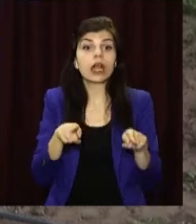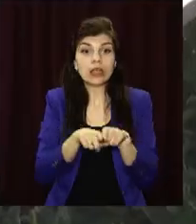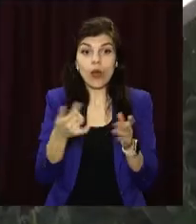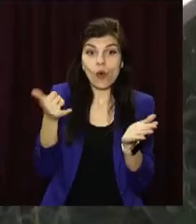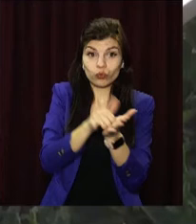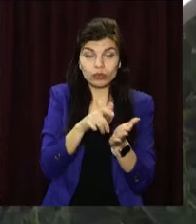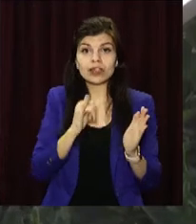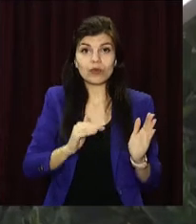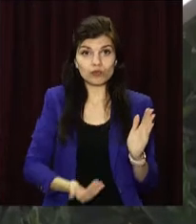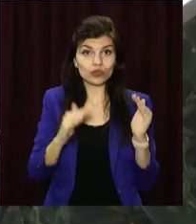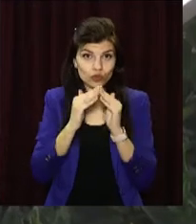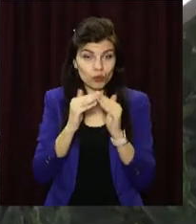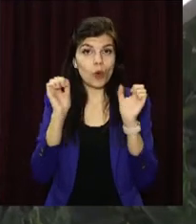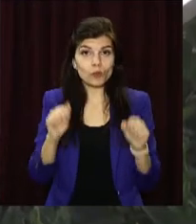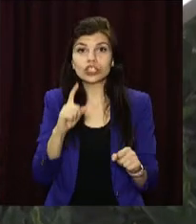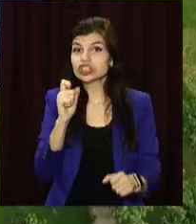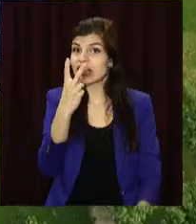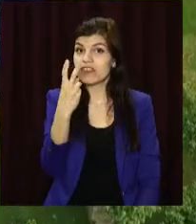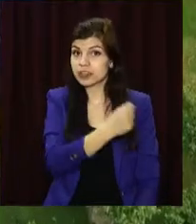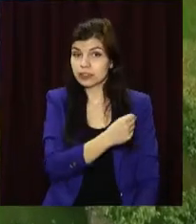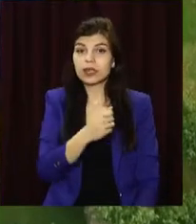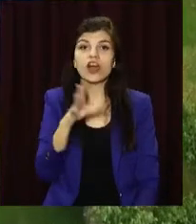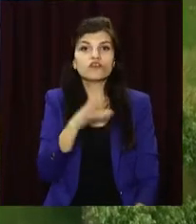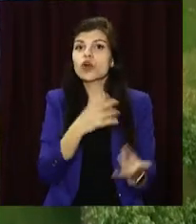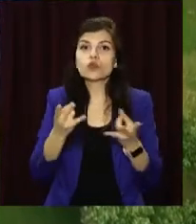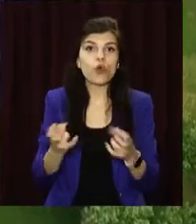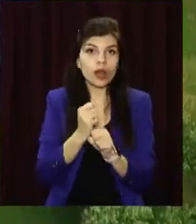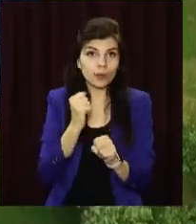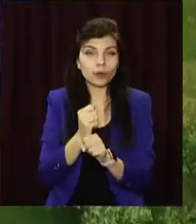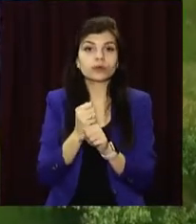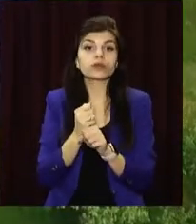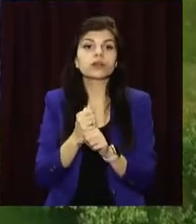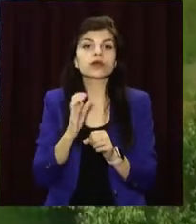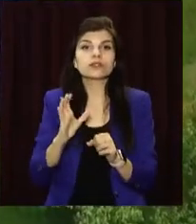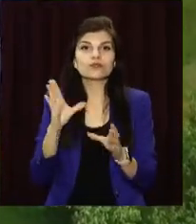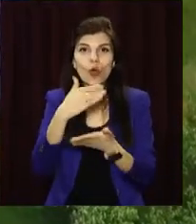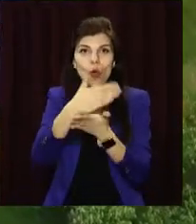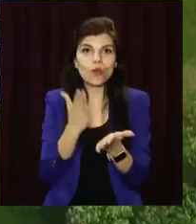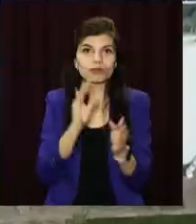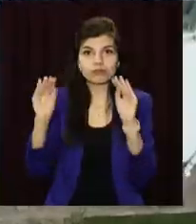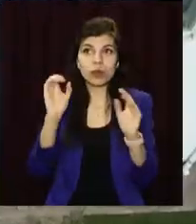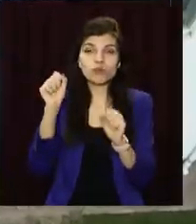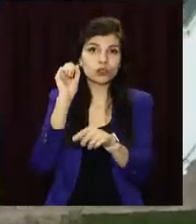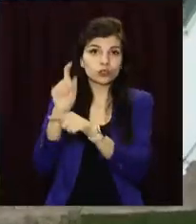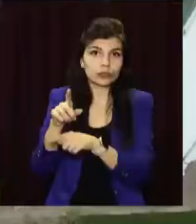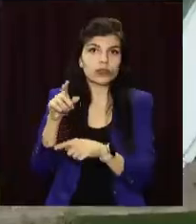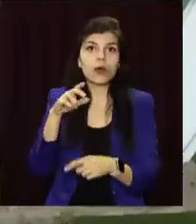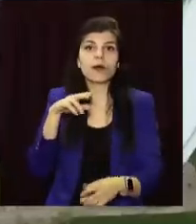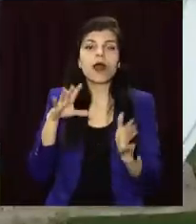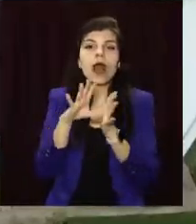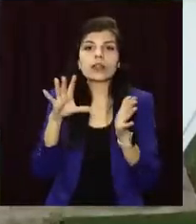станцію для приватного будинку можна за два тижні. Усі необхідні роботи разом з обладнанням можна замовити в